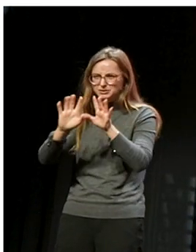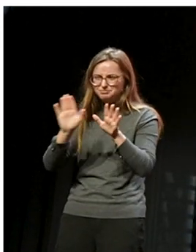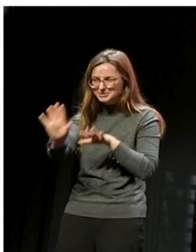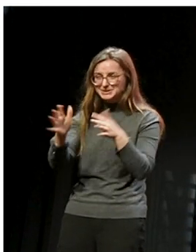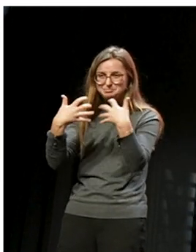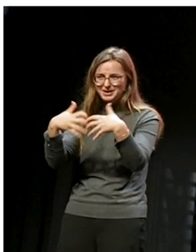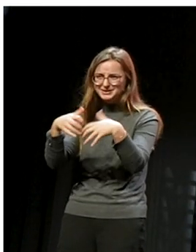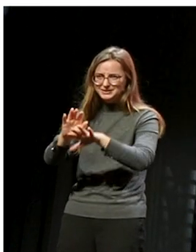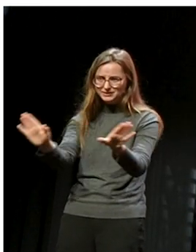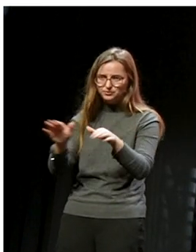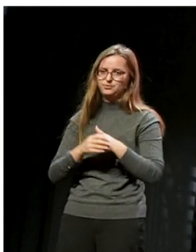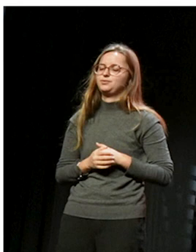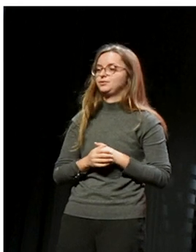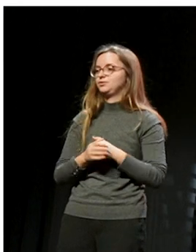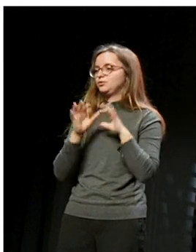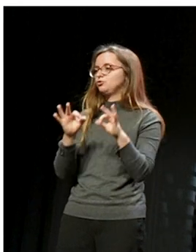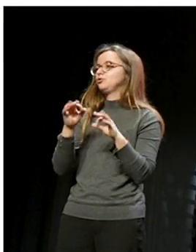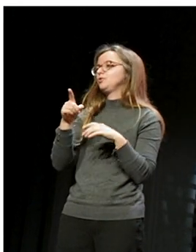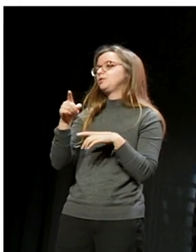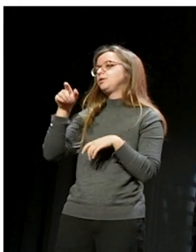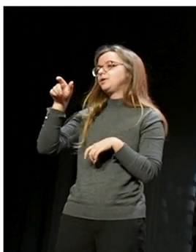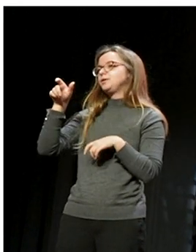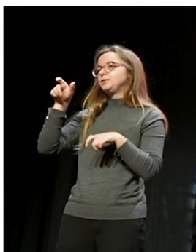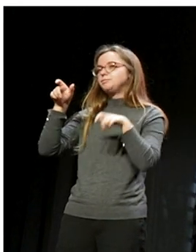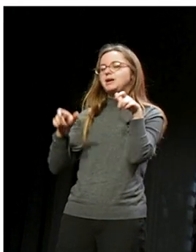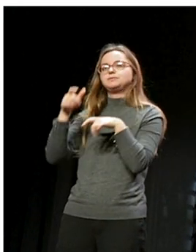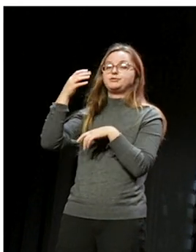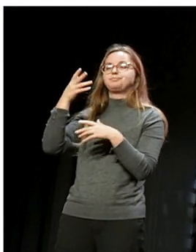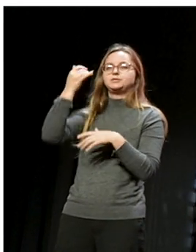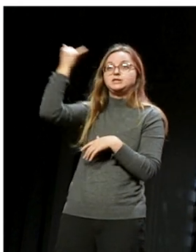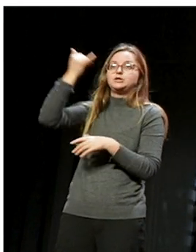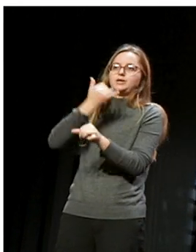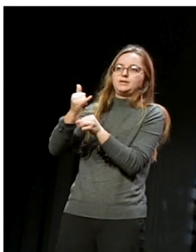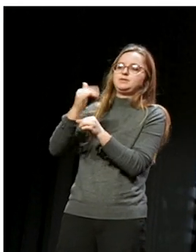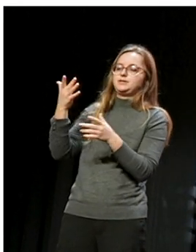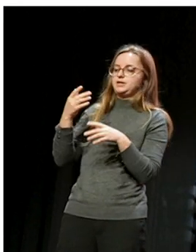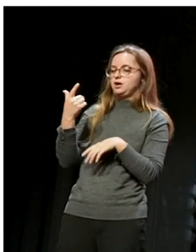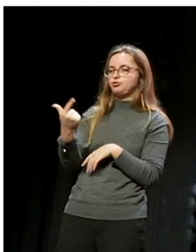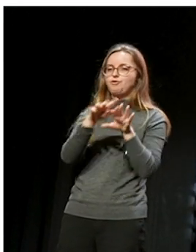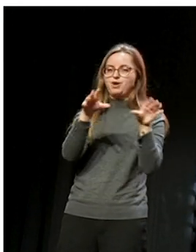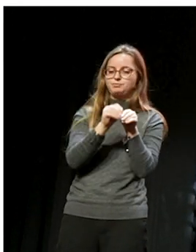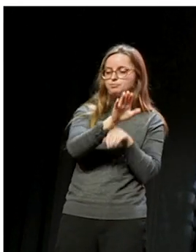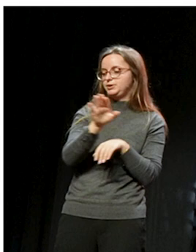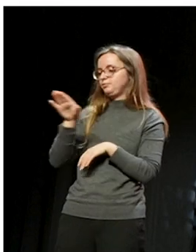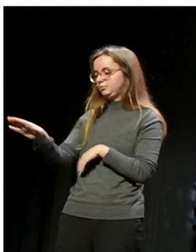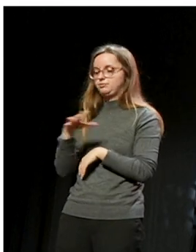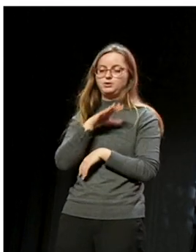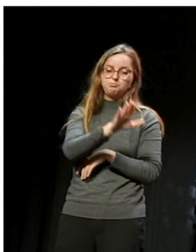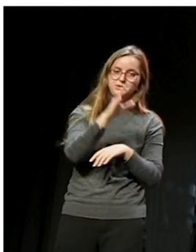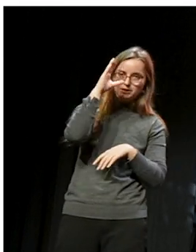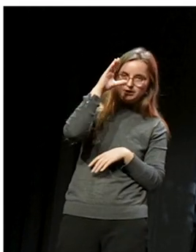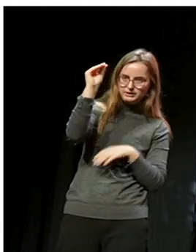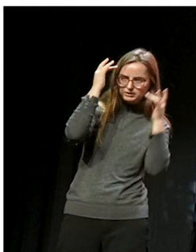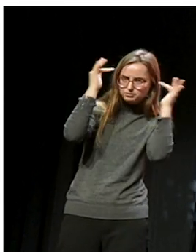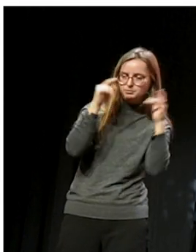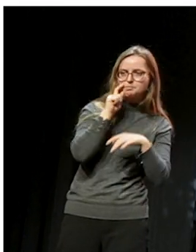dans l'histoire des intelligences artificielles, il y a deux grandes familles. Il y a les systèmes experts et les systèmes de machine learning,